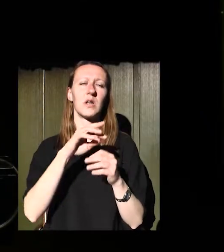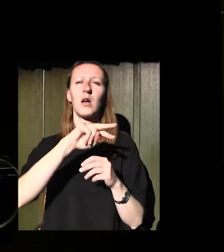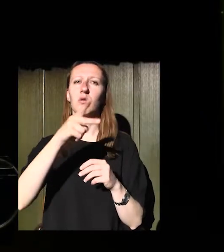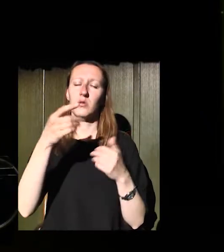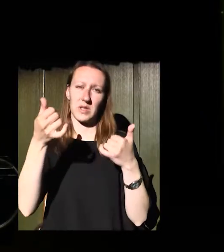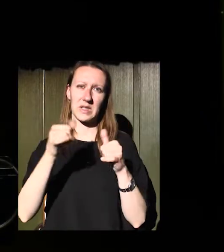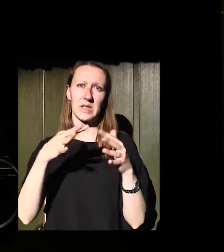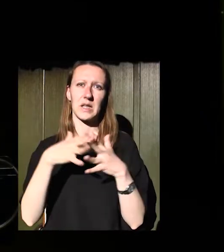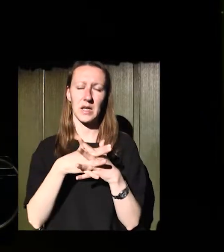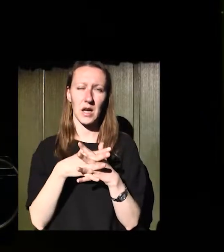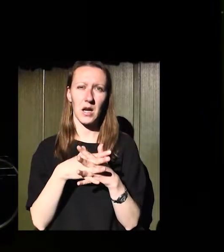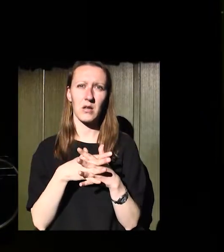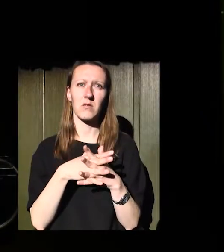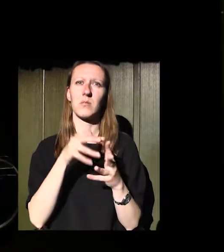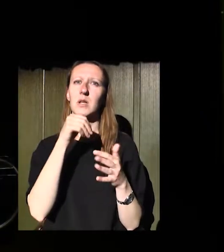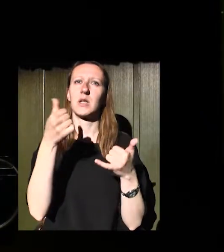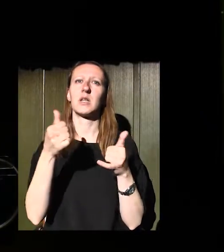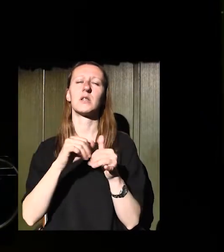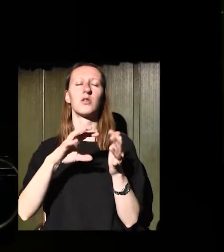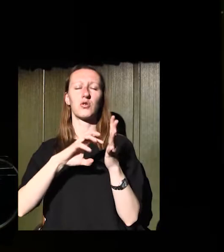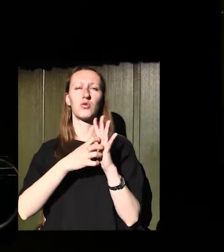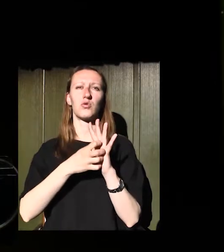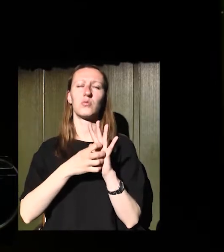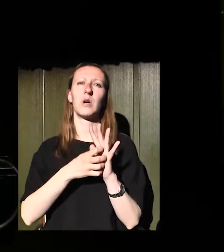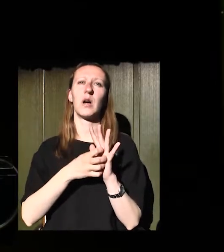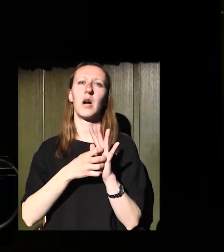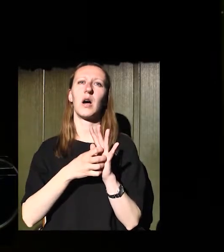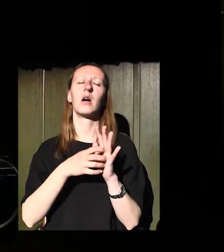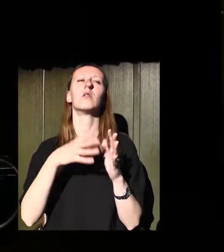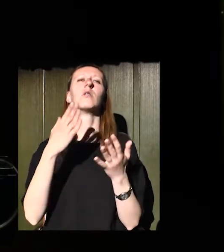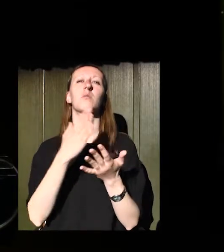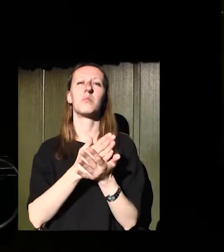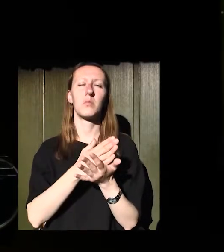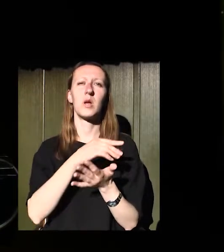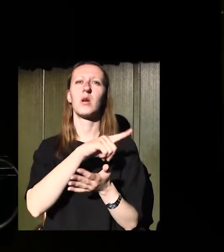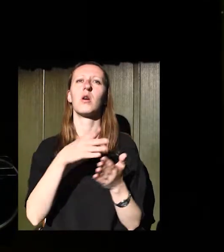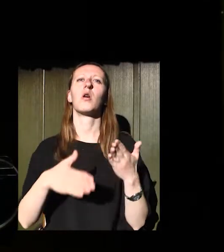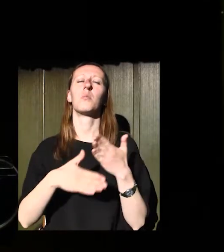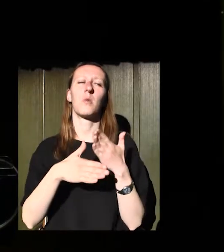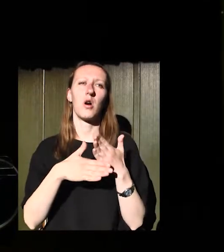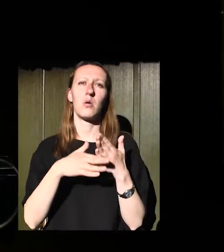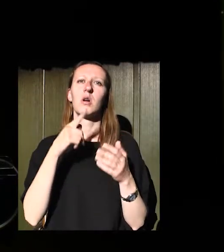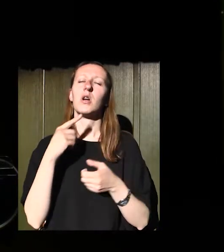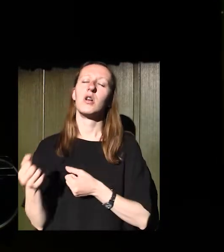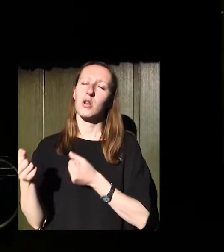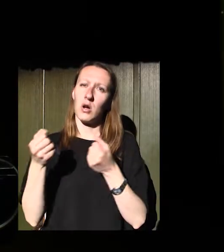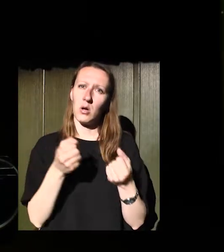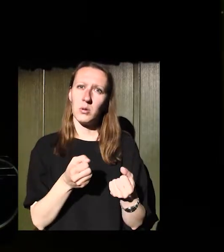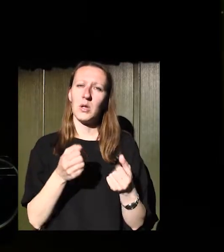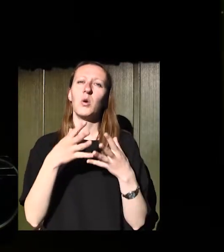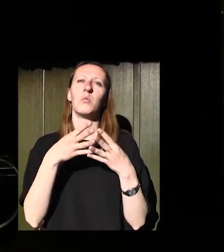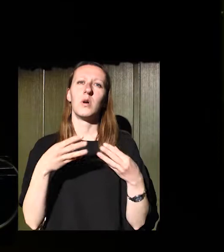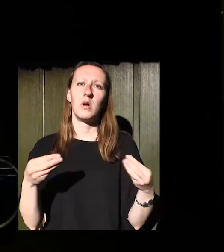sa ostalim istarskim gradovima i Istarskom županijom nastao je maksimalno pomoći i